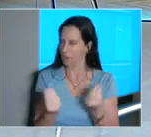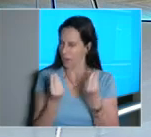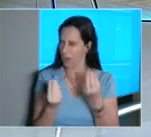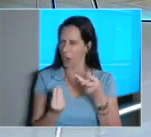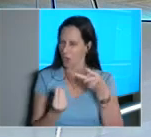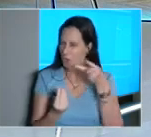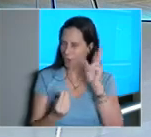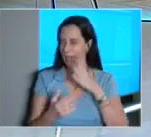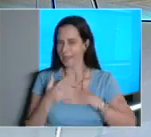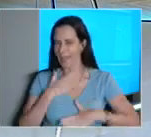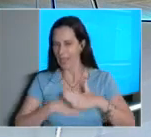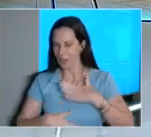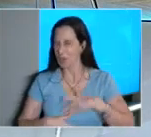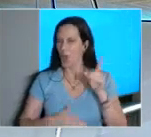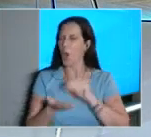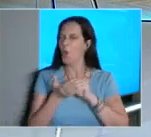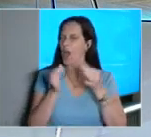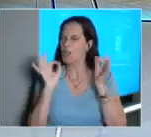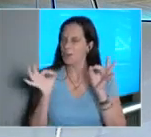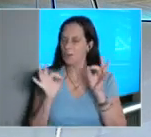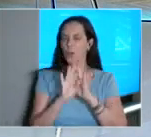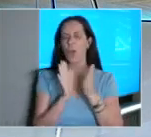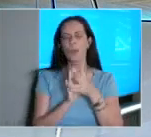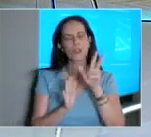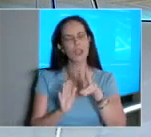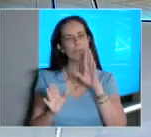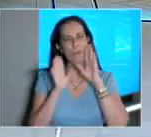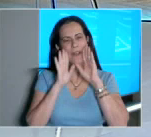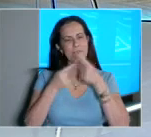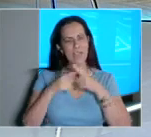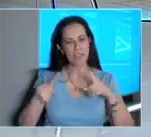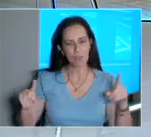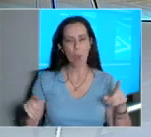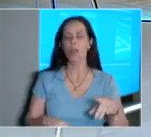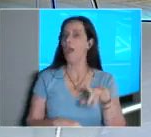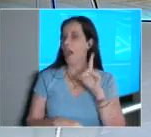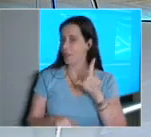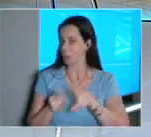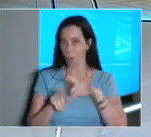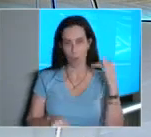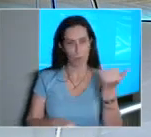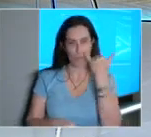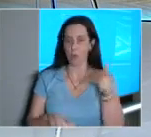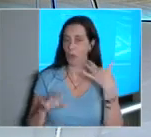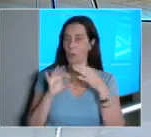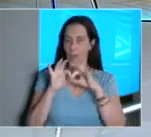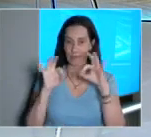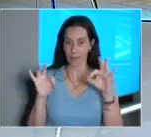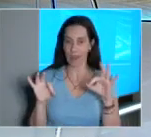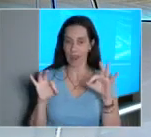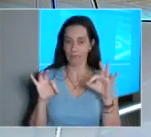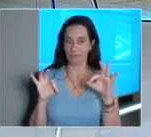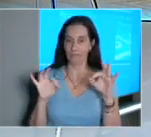ככה נחמדים, לא פורמליים, כל מה שקורה ברשתות החברתיות. אבל כמדי בוקר אנחנו נתחיל עם